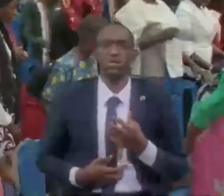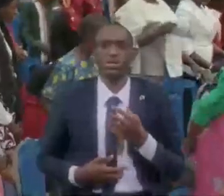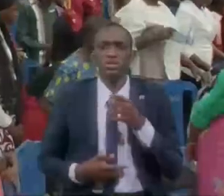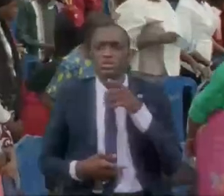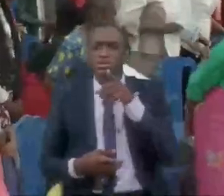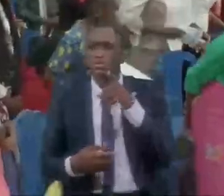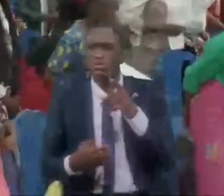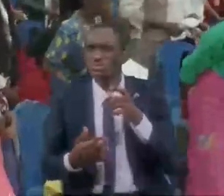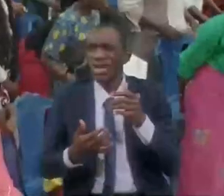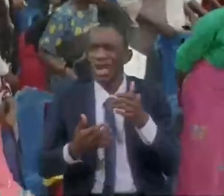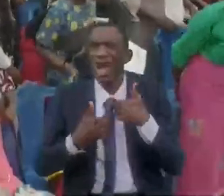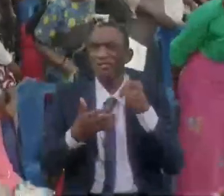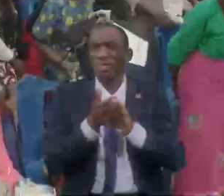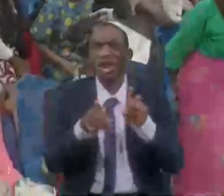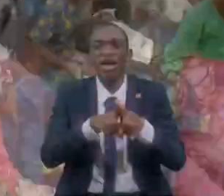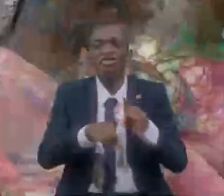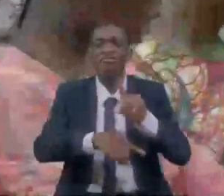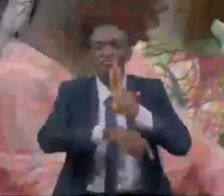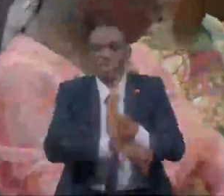Et c'est devenu un péché mignon.